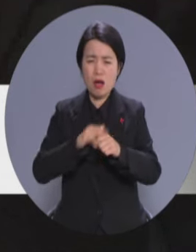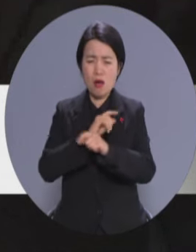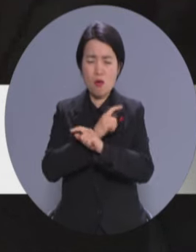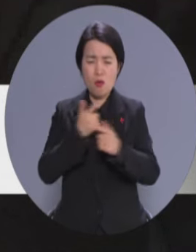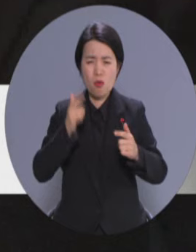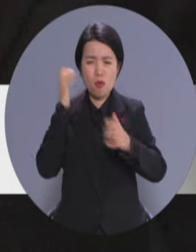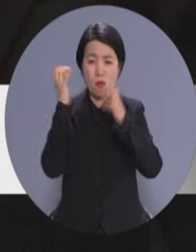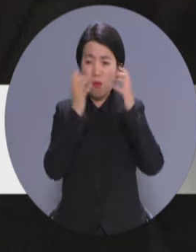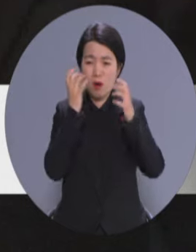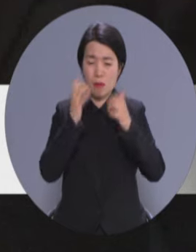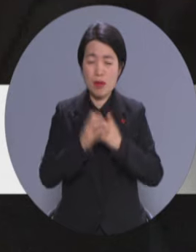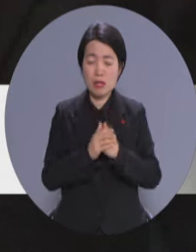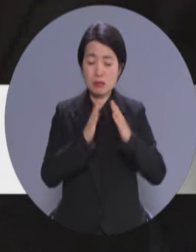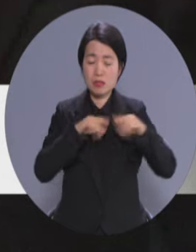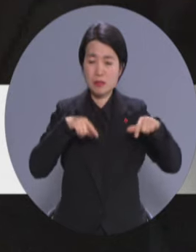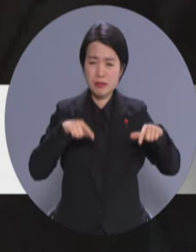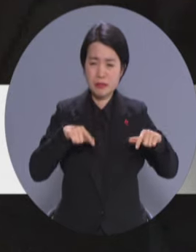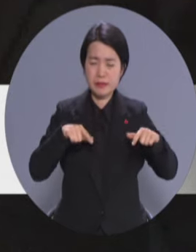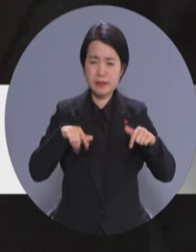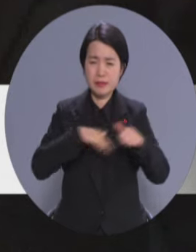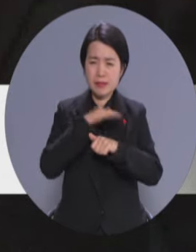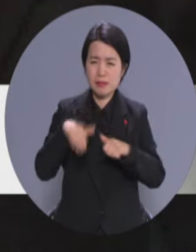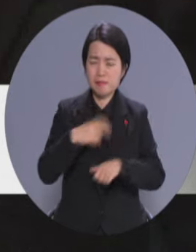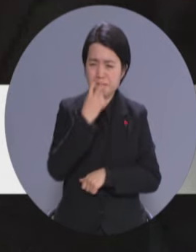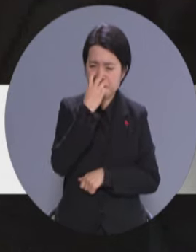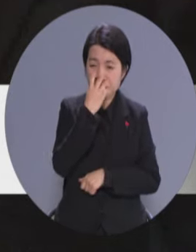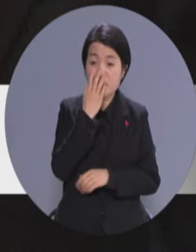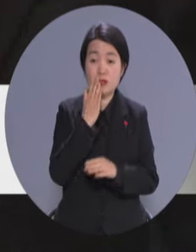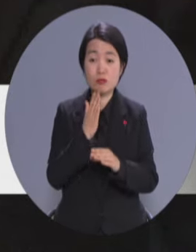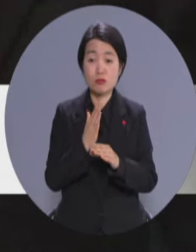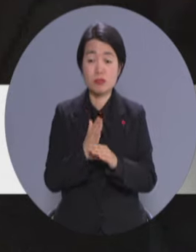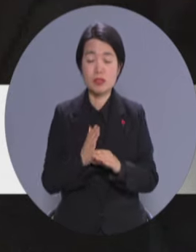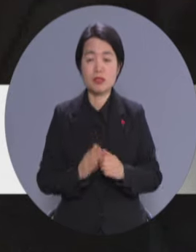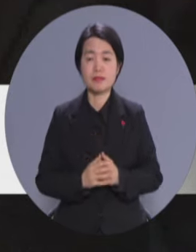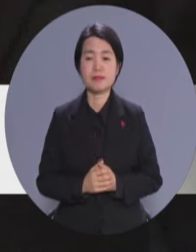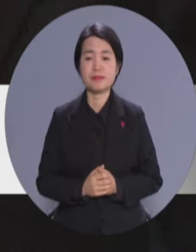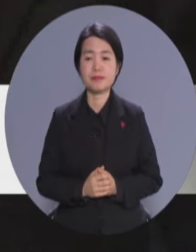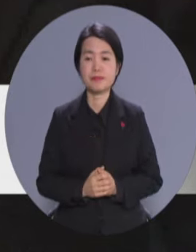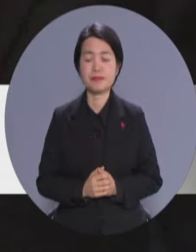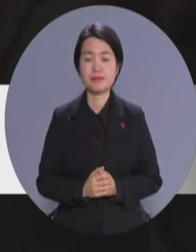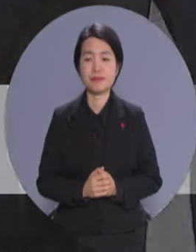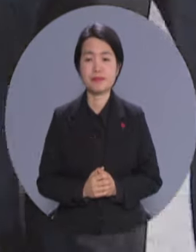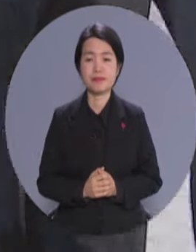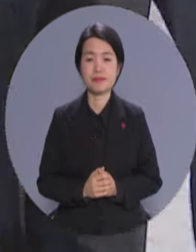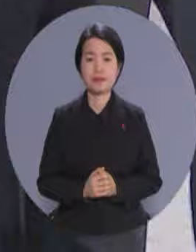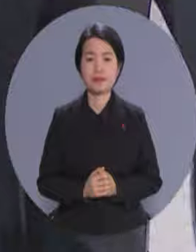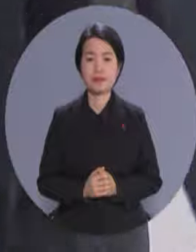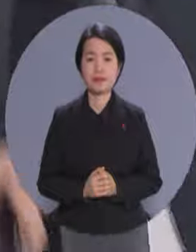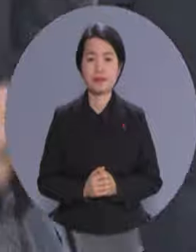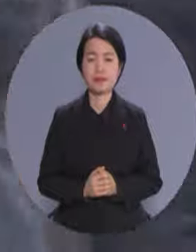만큼 지역 정치권은 촉각을 곤두세우고 있습니다. 보도에 김영창 기자입니다.